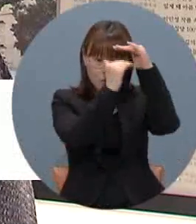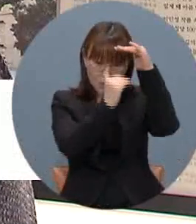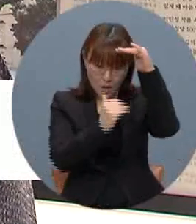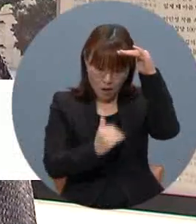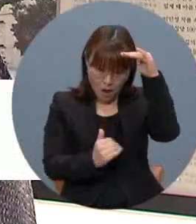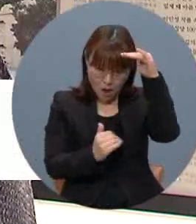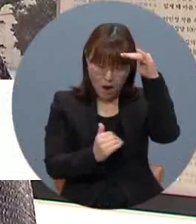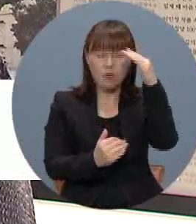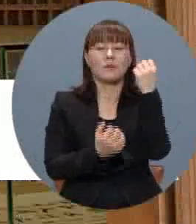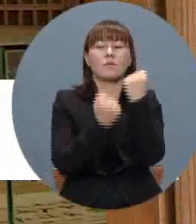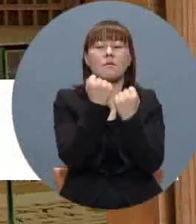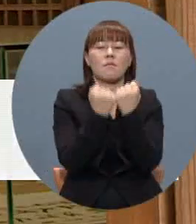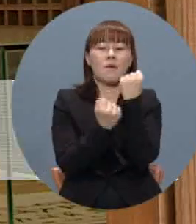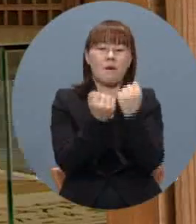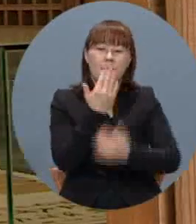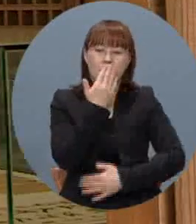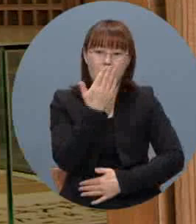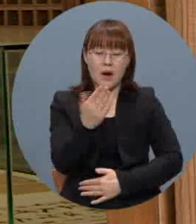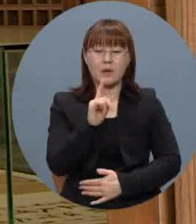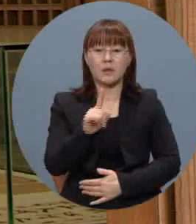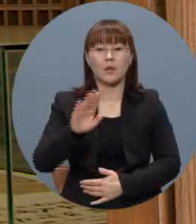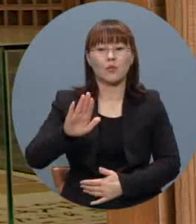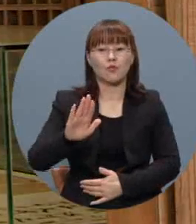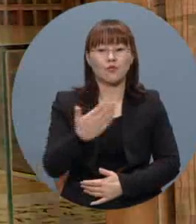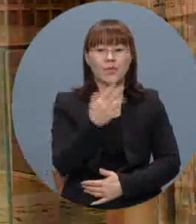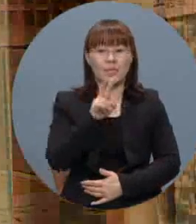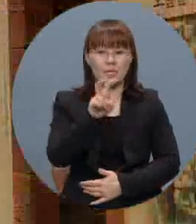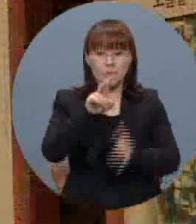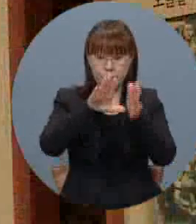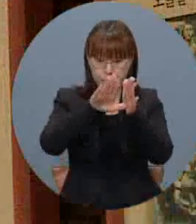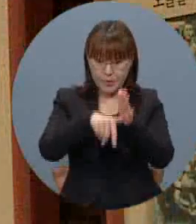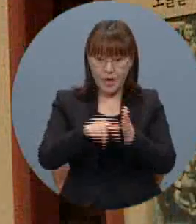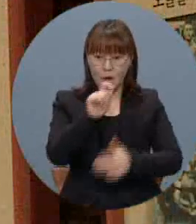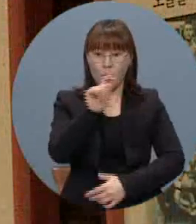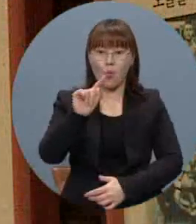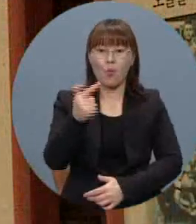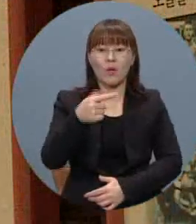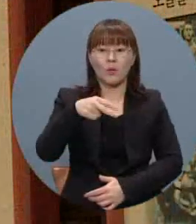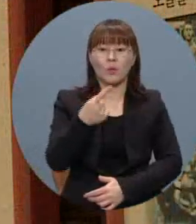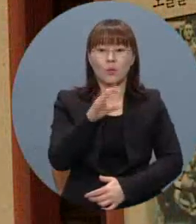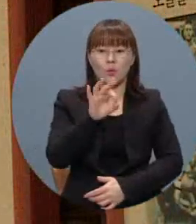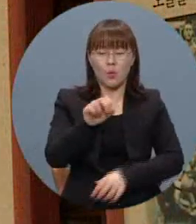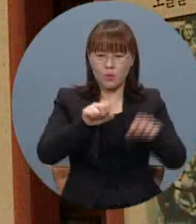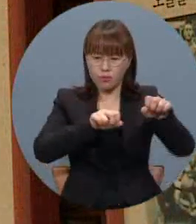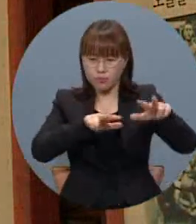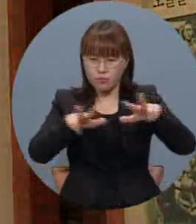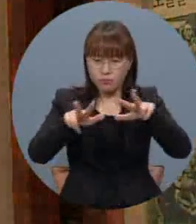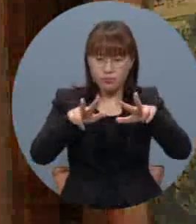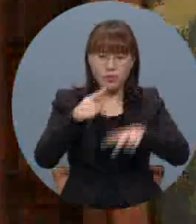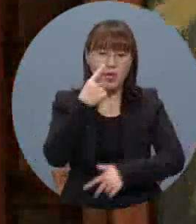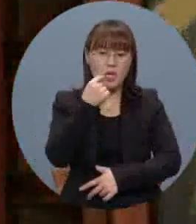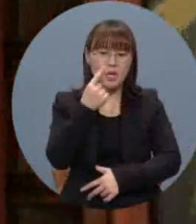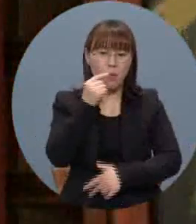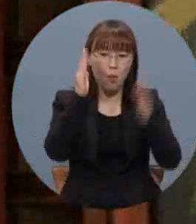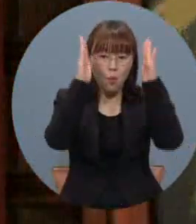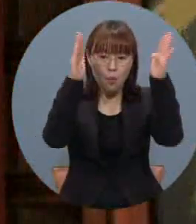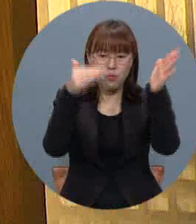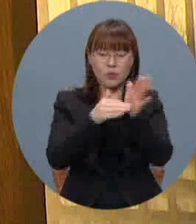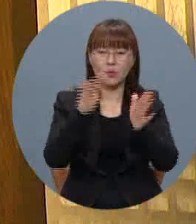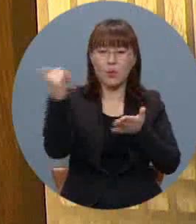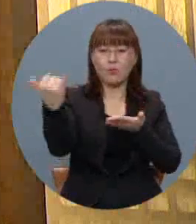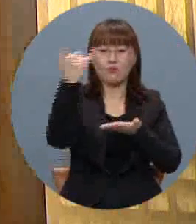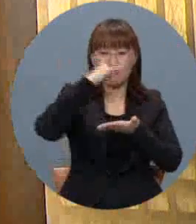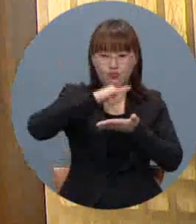행적을 규명할 수 있는. 1920년대 초반 관동 대지진 전으로 일본 유학 생활을 끝내고 돌아온